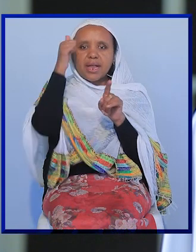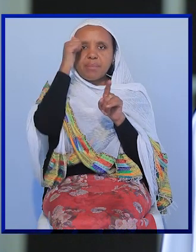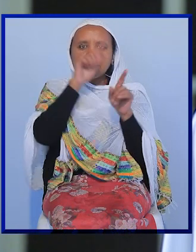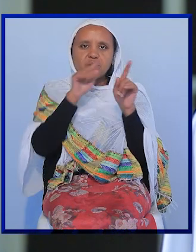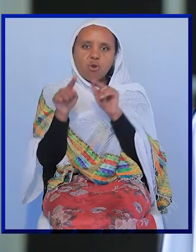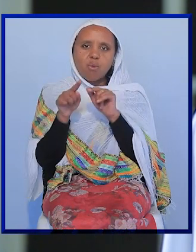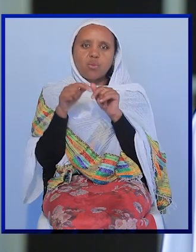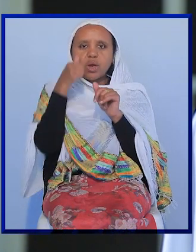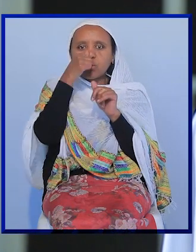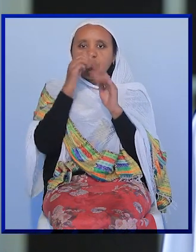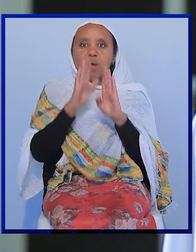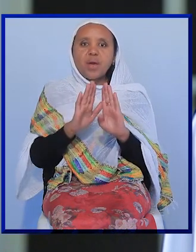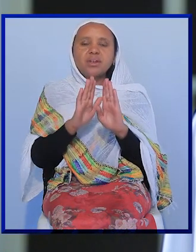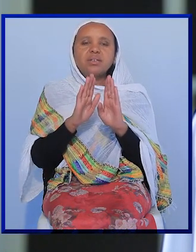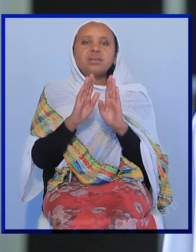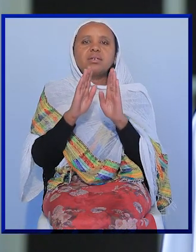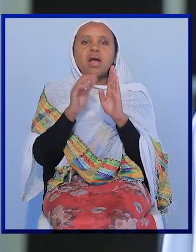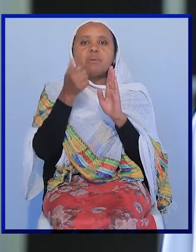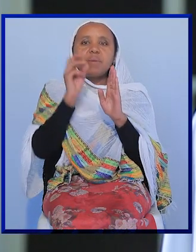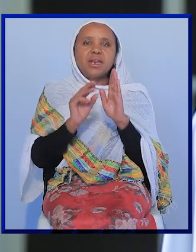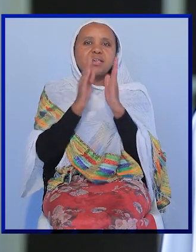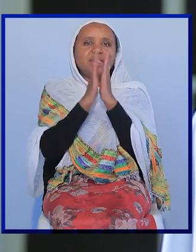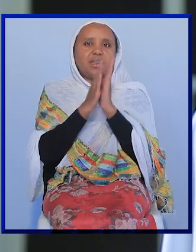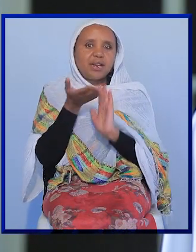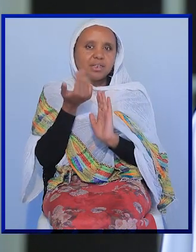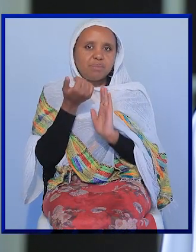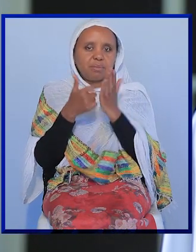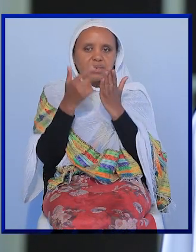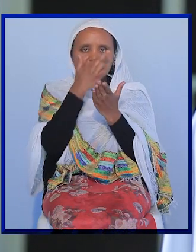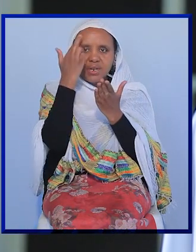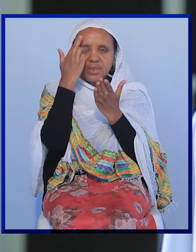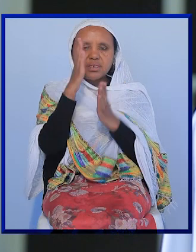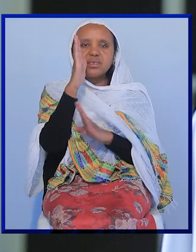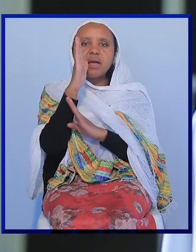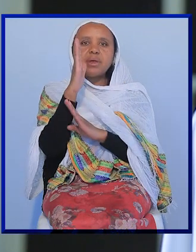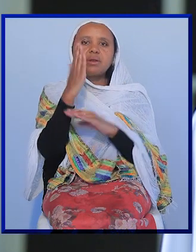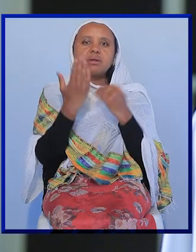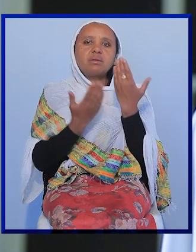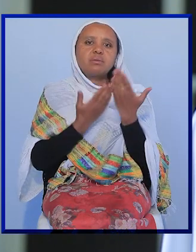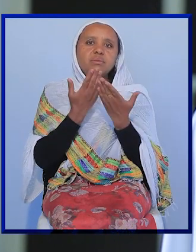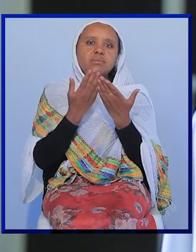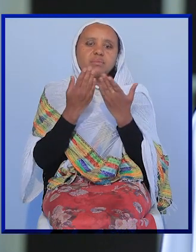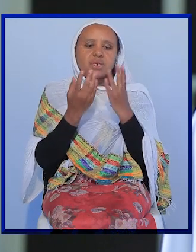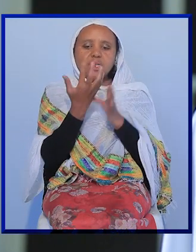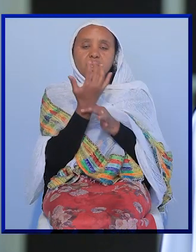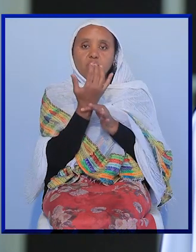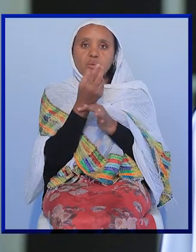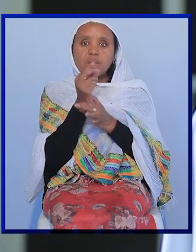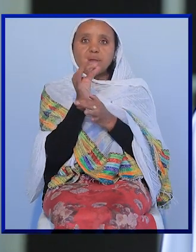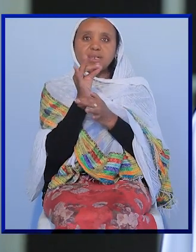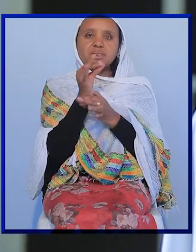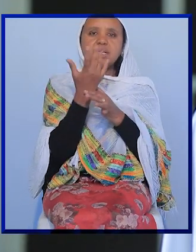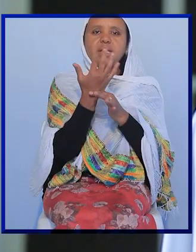ደግሞ ለኢትዮጵያዊ አቤሜሌክ ይጸልይለት የነበረ በዚህ የተነሳ እግዚአብሔር አመልክቶት ቅጠልን እንዲበጥስ የበለስ ቅጠልን